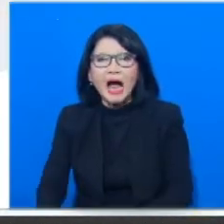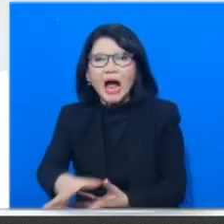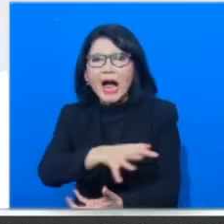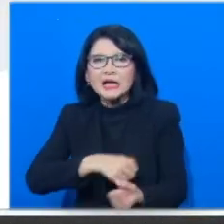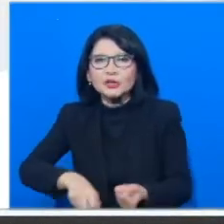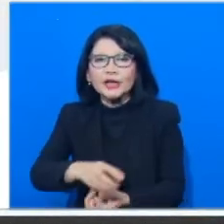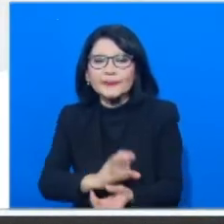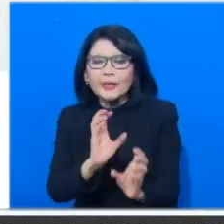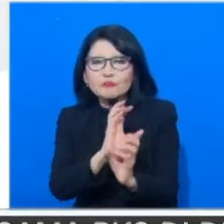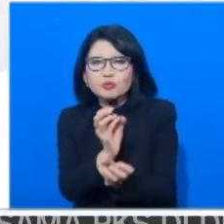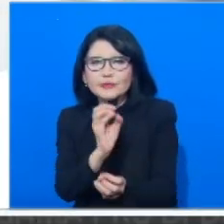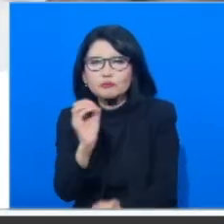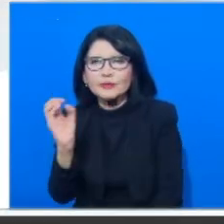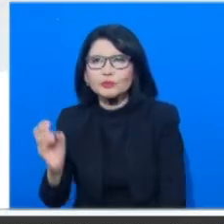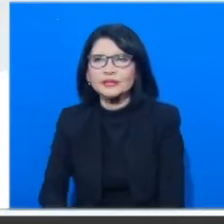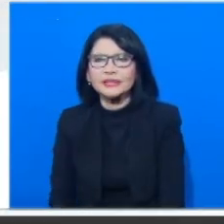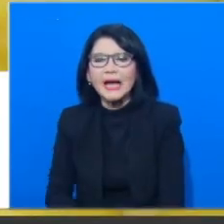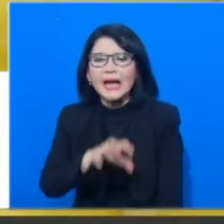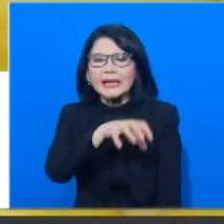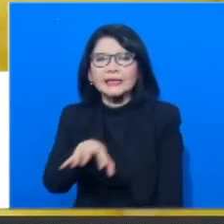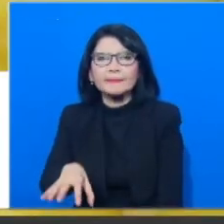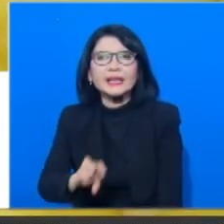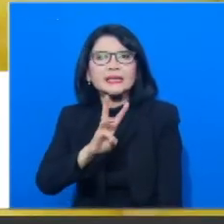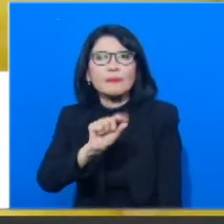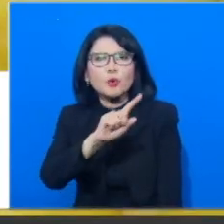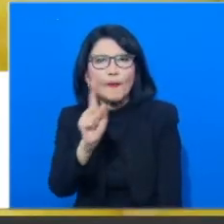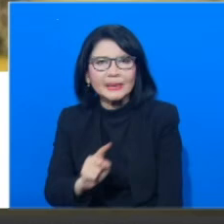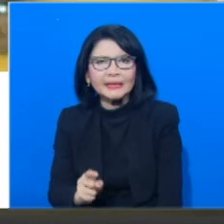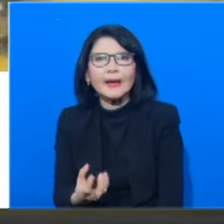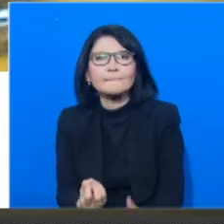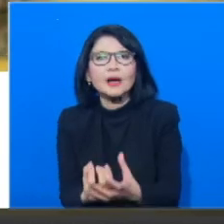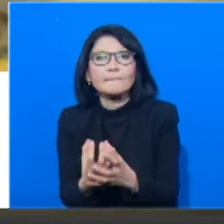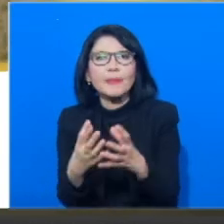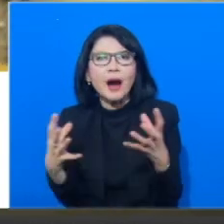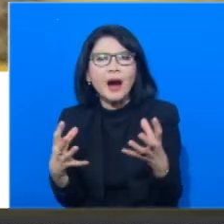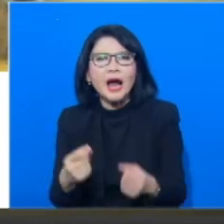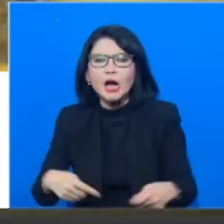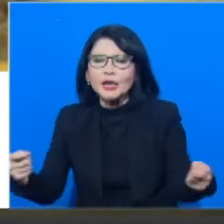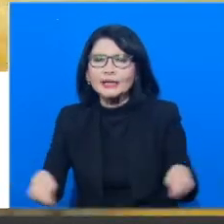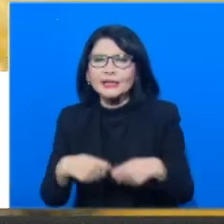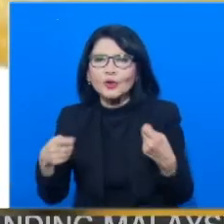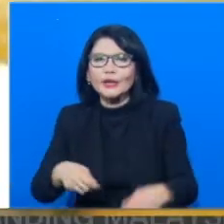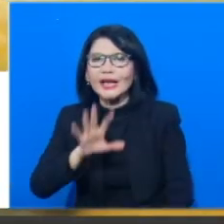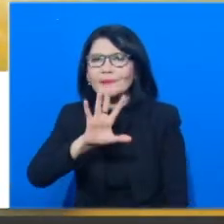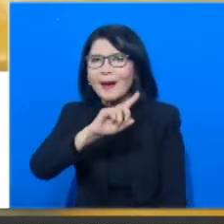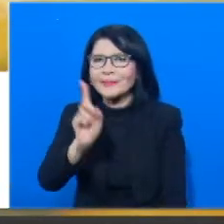dibentuk bulat-bulatan, lalu didiamkan selama 30 menit agar mengembang. Lalu digoreng selama 5